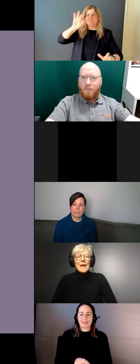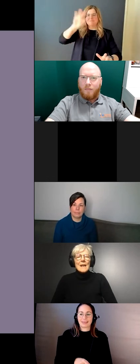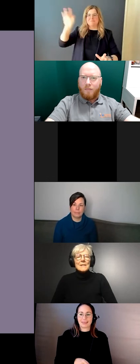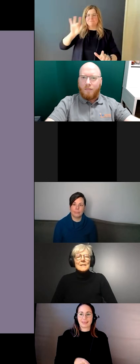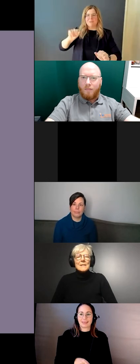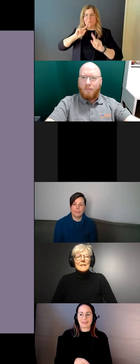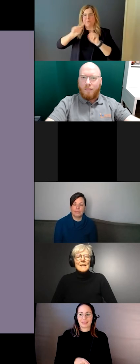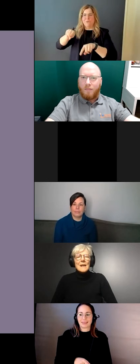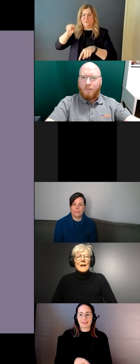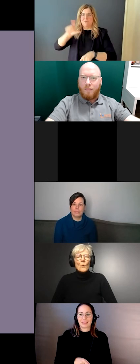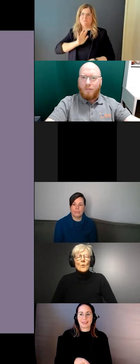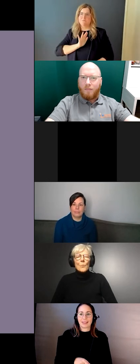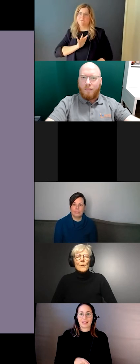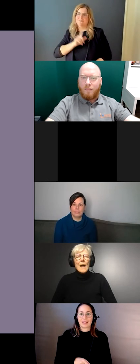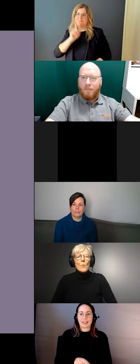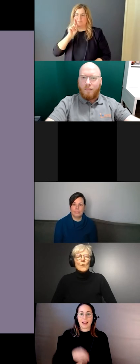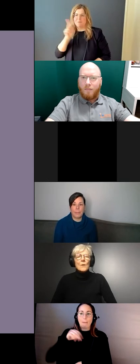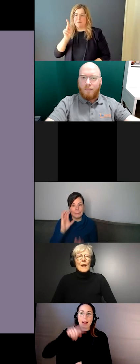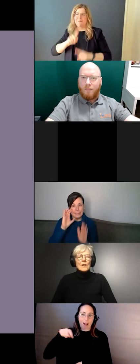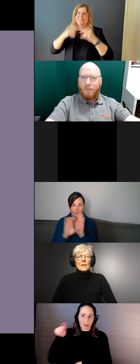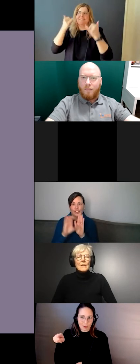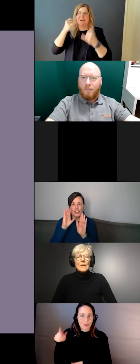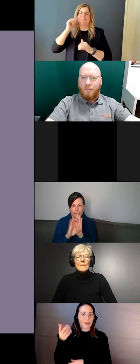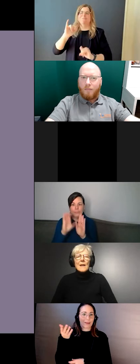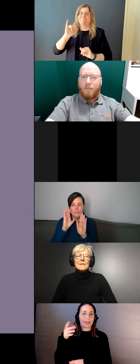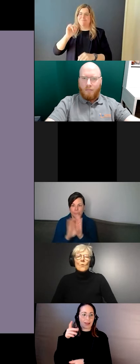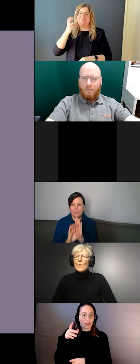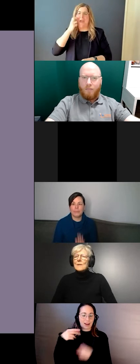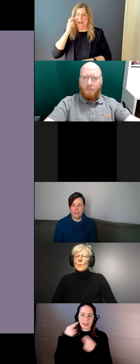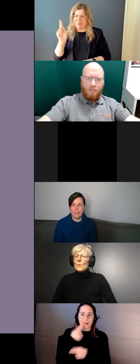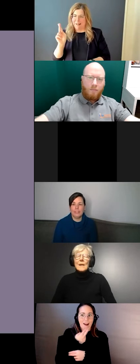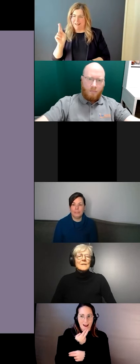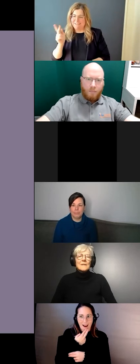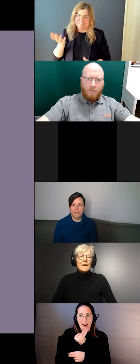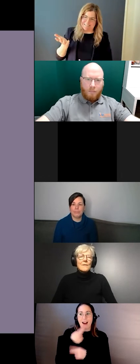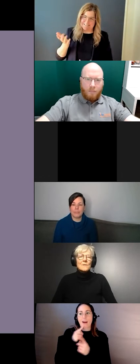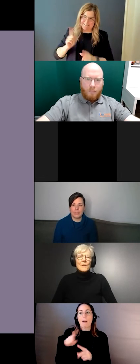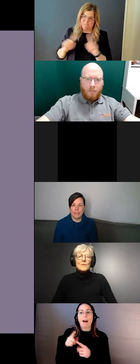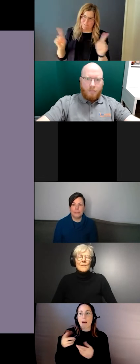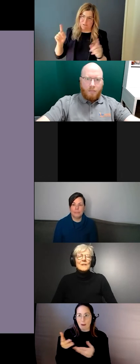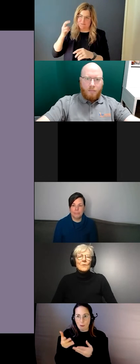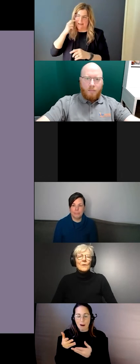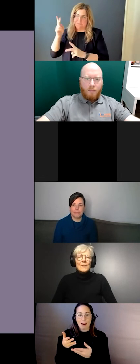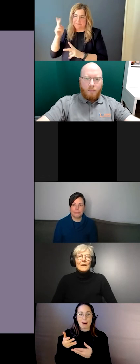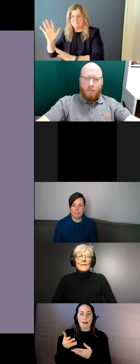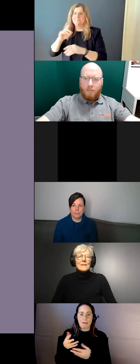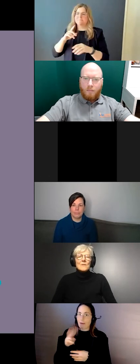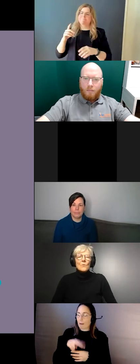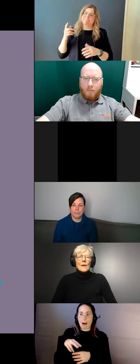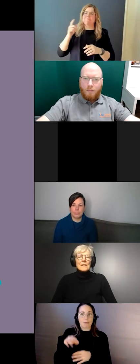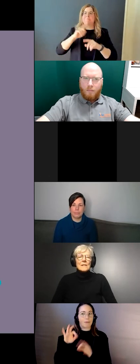McDonald's, il y a une commande qui est vraiment fantastique où on peut